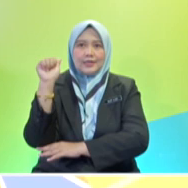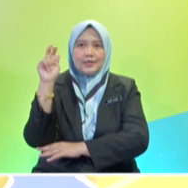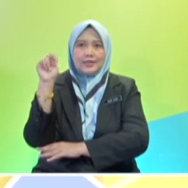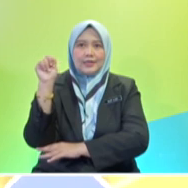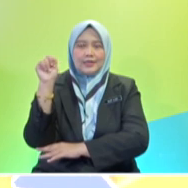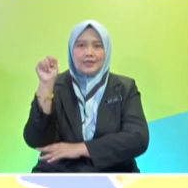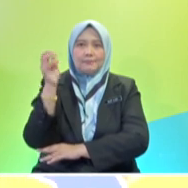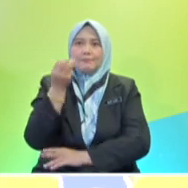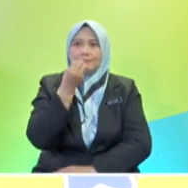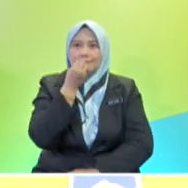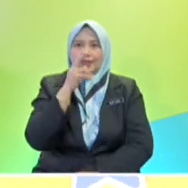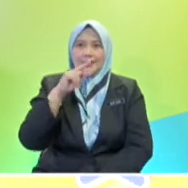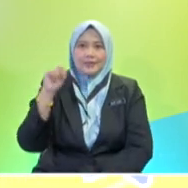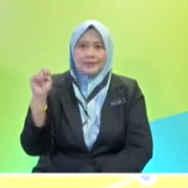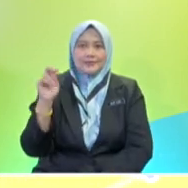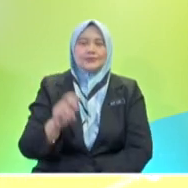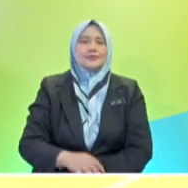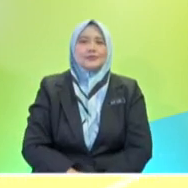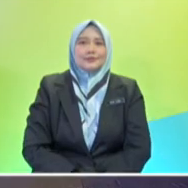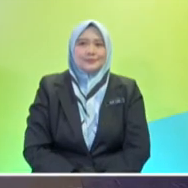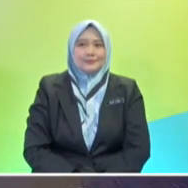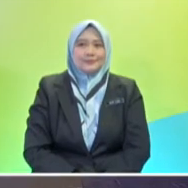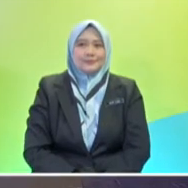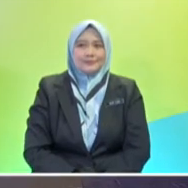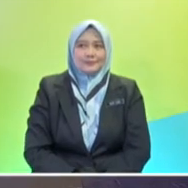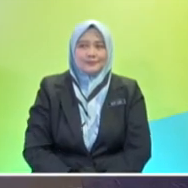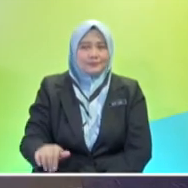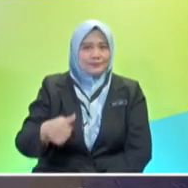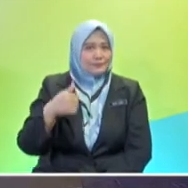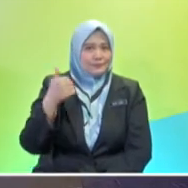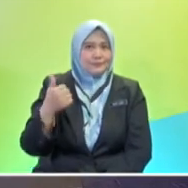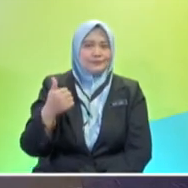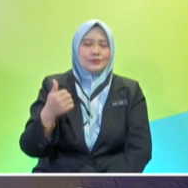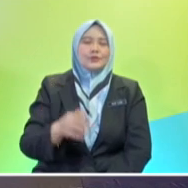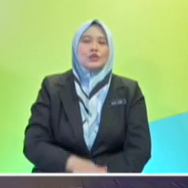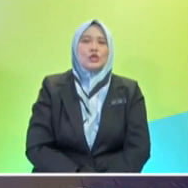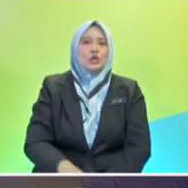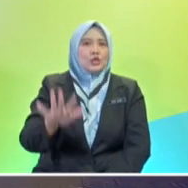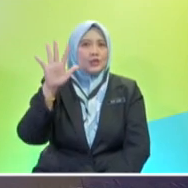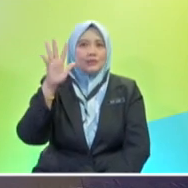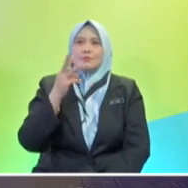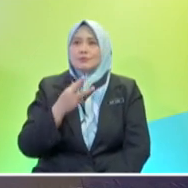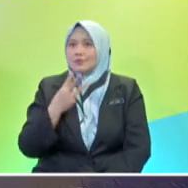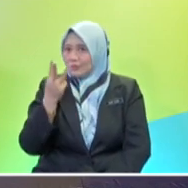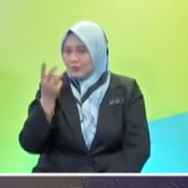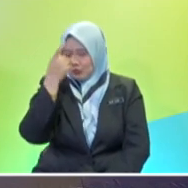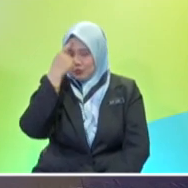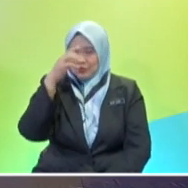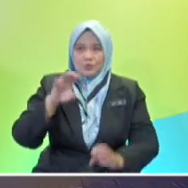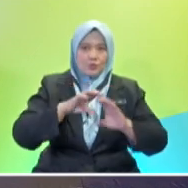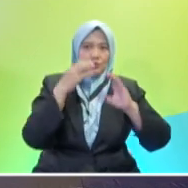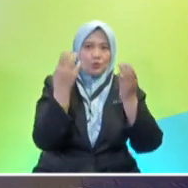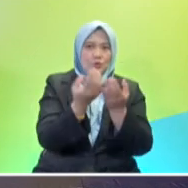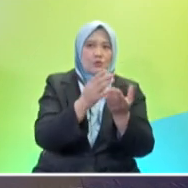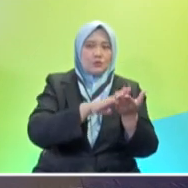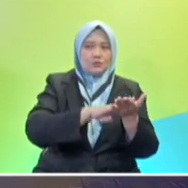M-A-K-A-N-A-N. Makanan. Ya, bagus. Betul. Lima wah untuk kumpulan bersih.